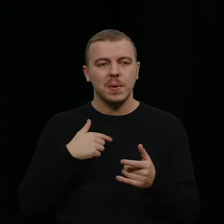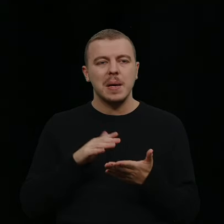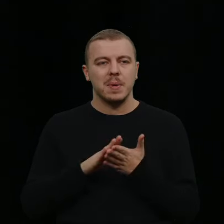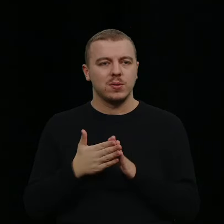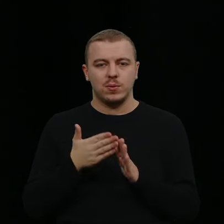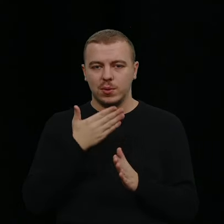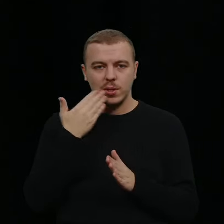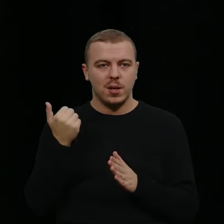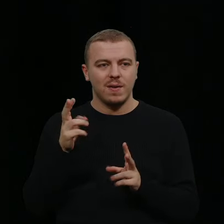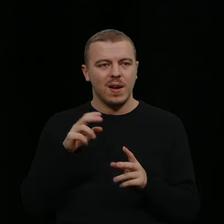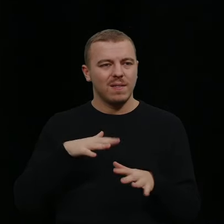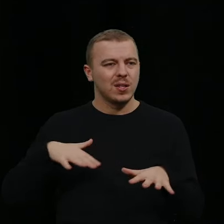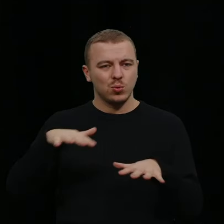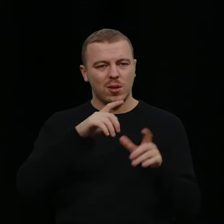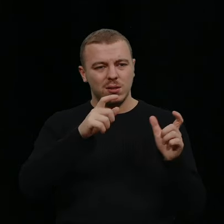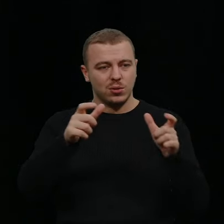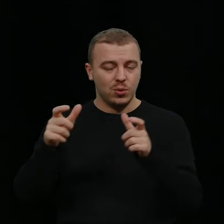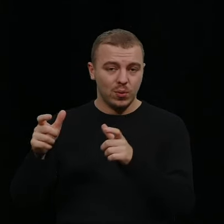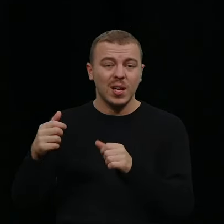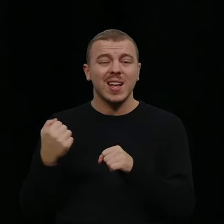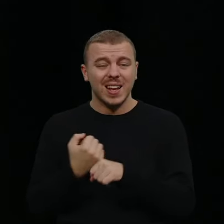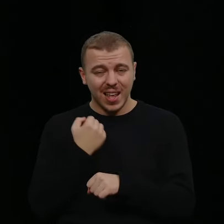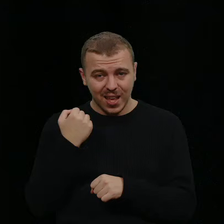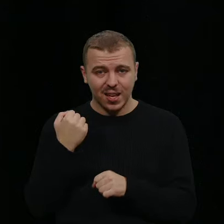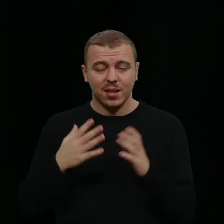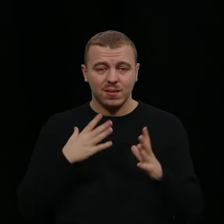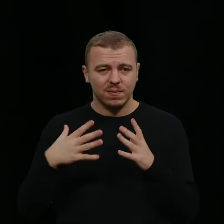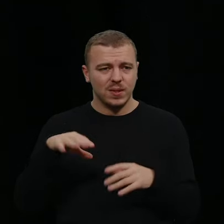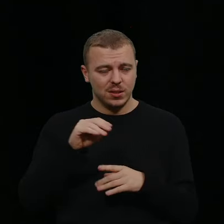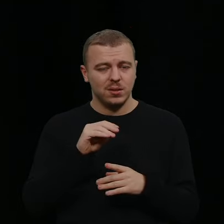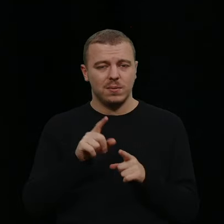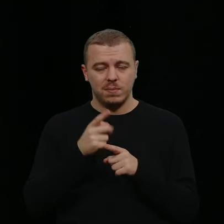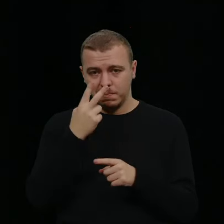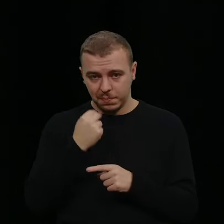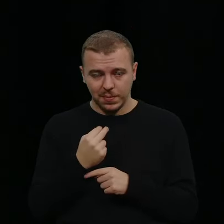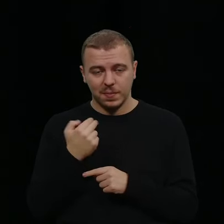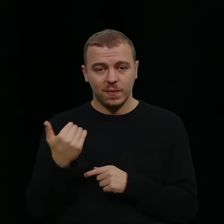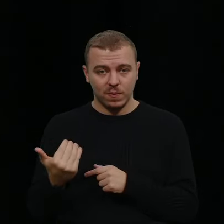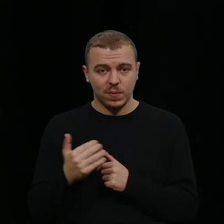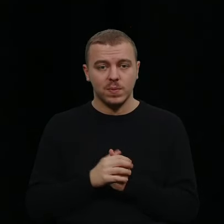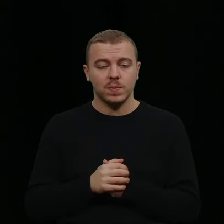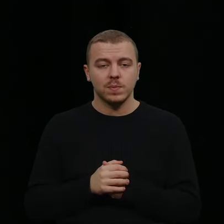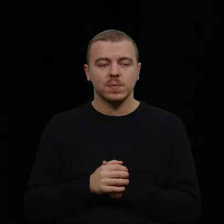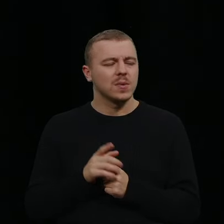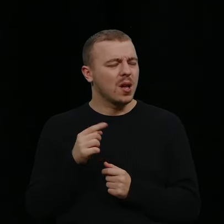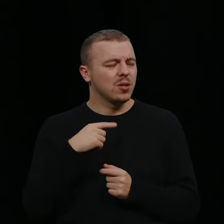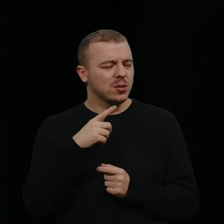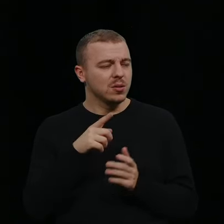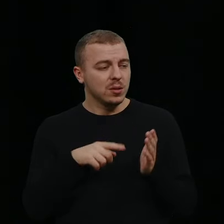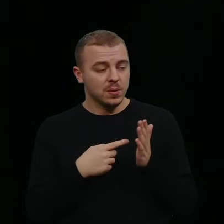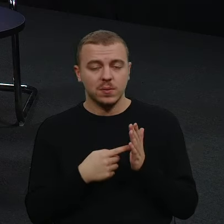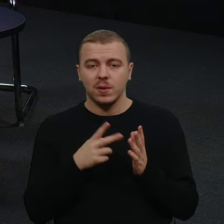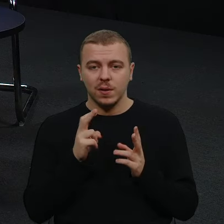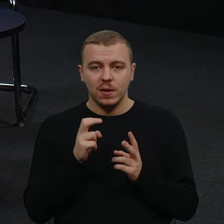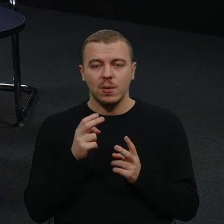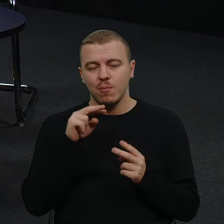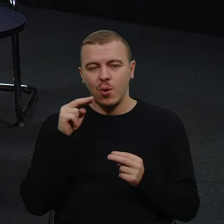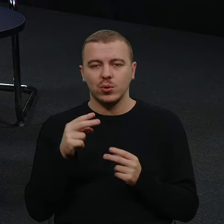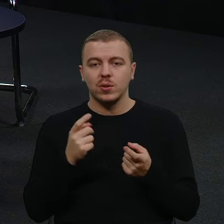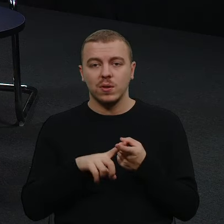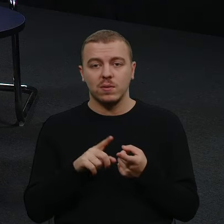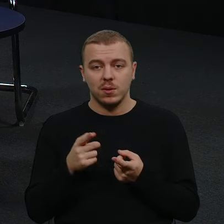pasiruošę, kad būtų visuotinis šaukimas, nors tą reiktų daryti, ir, žinant šiandieninės grėsmės. Ne, bet čia apskritai toks, nu, požiūrė, tiesiog